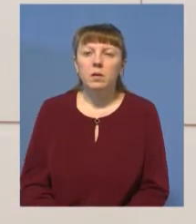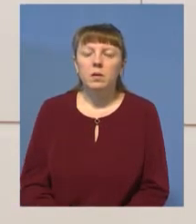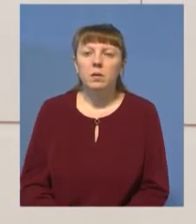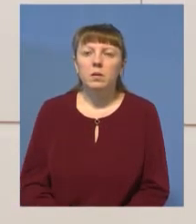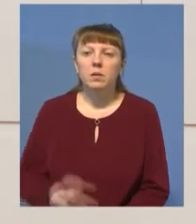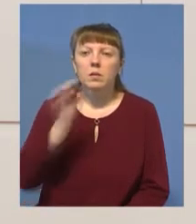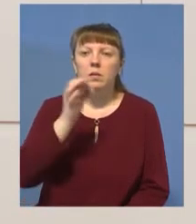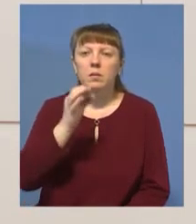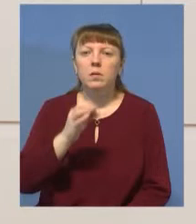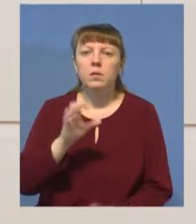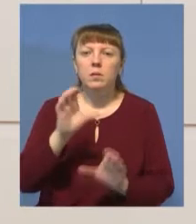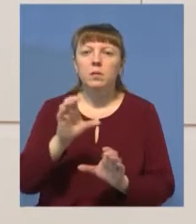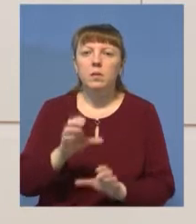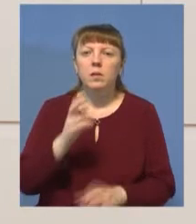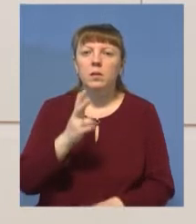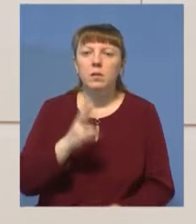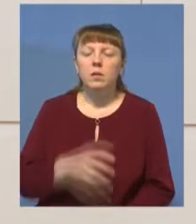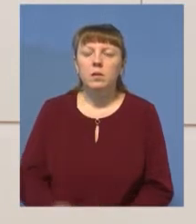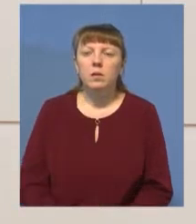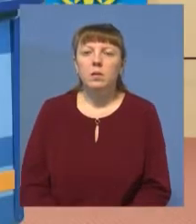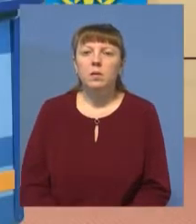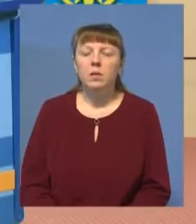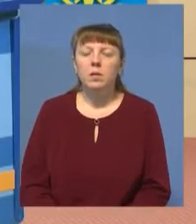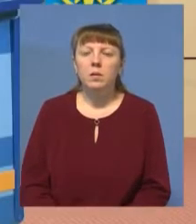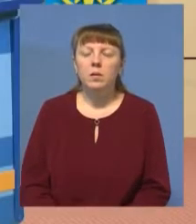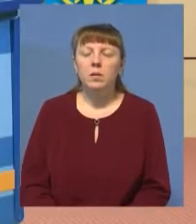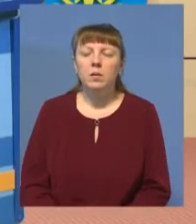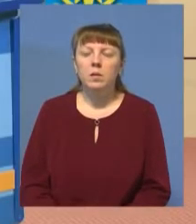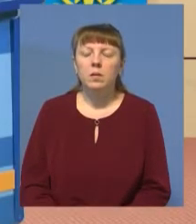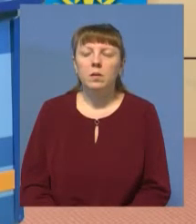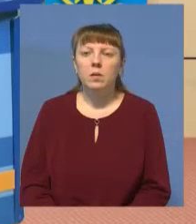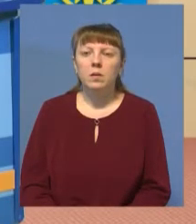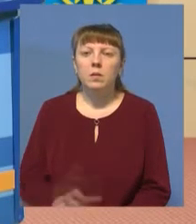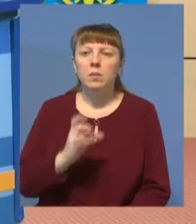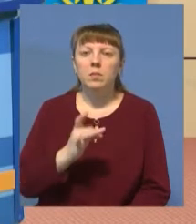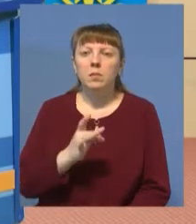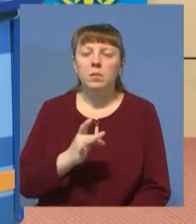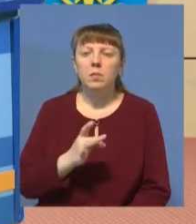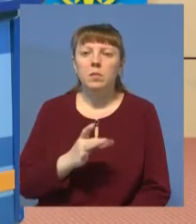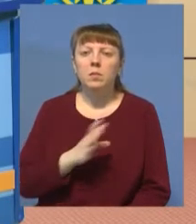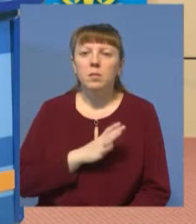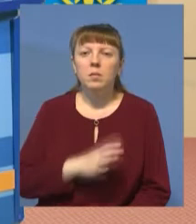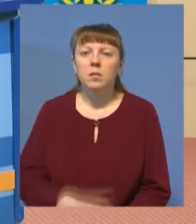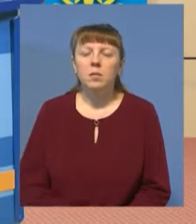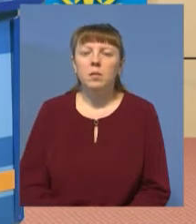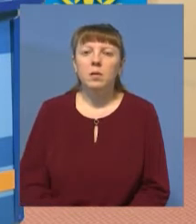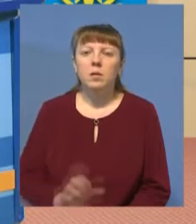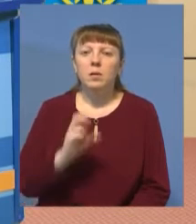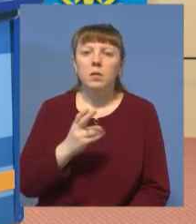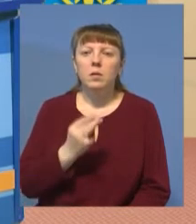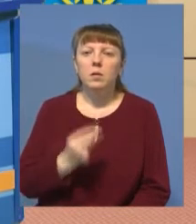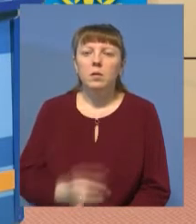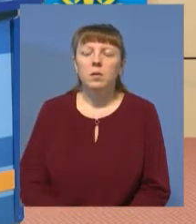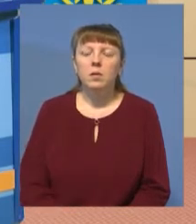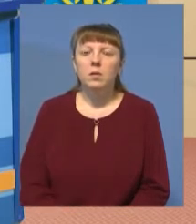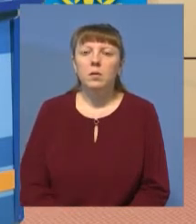Предусмотренное законом трехступенчатое досудебное урегулирование спора, было ли истцом